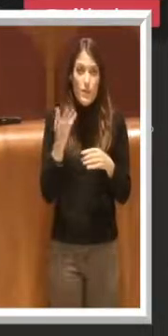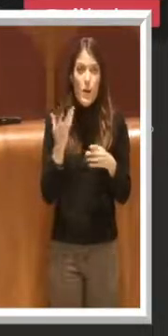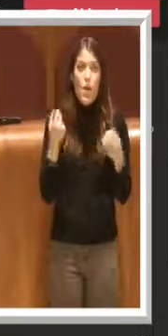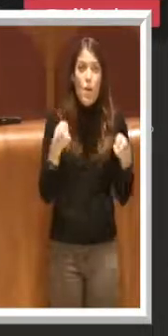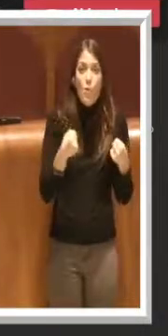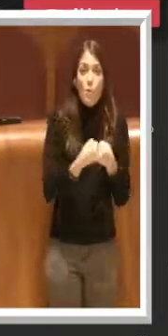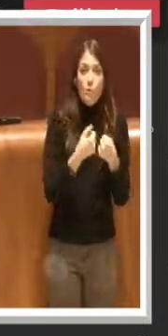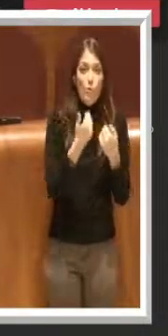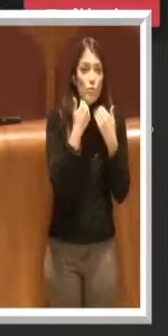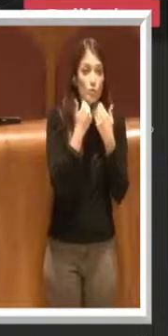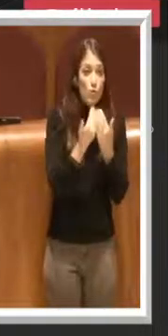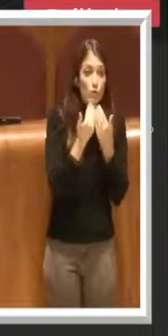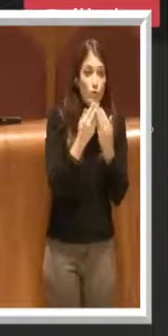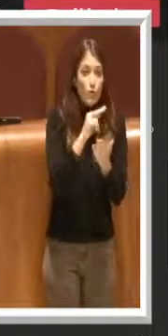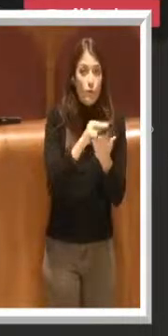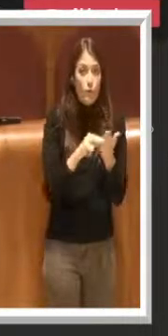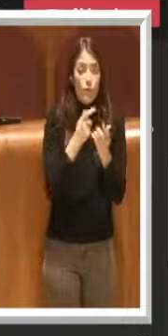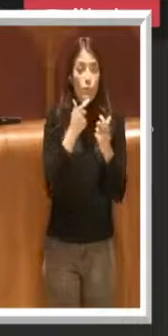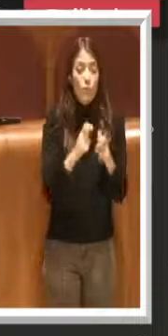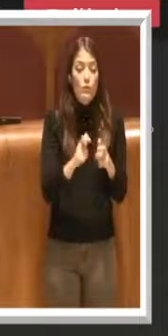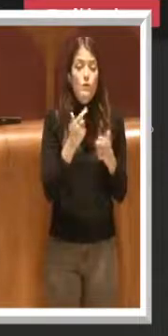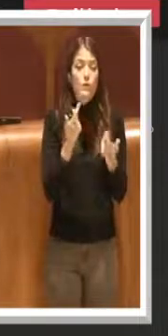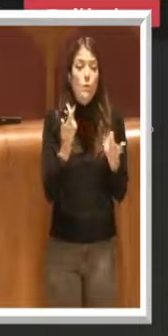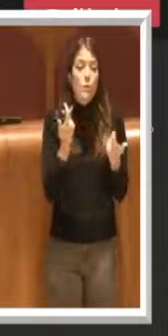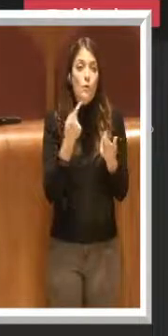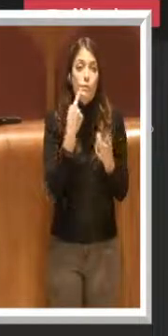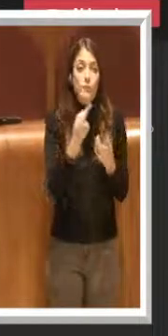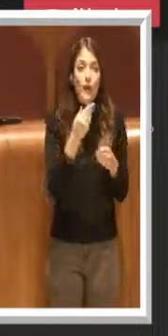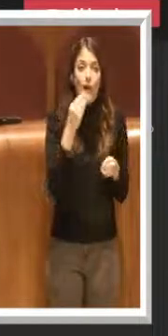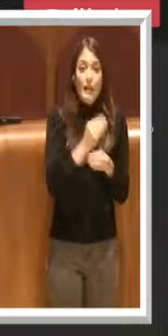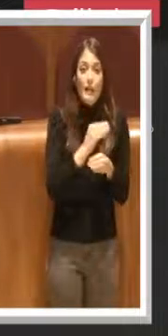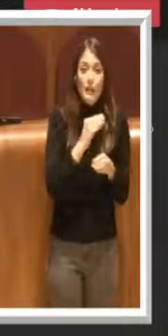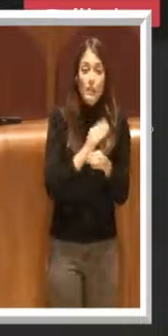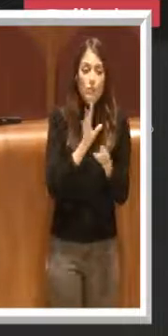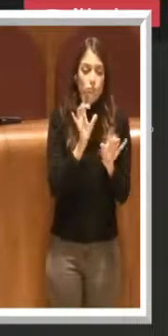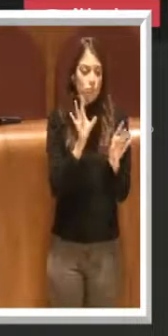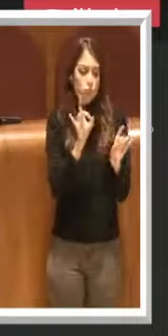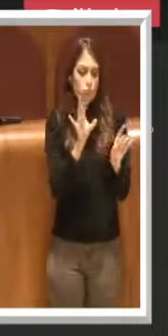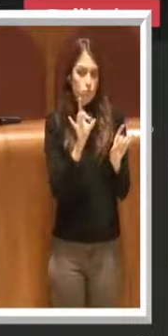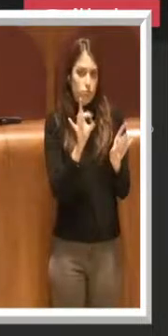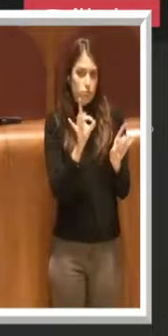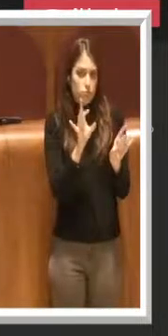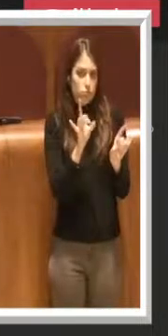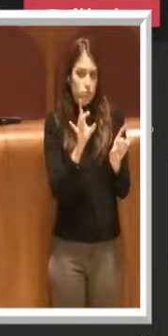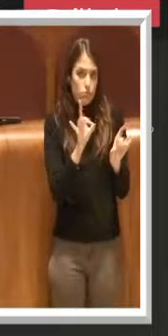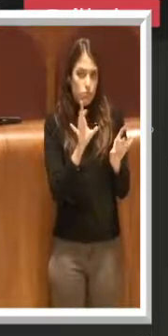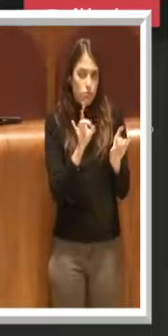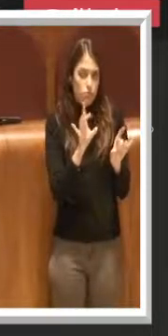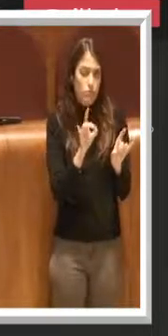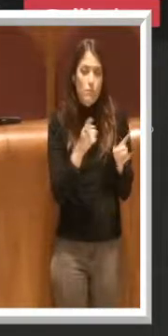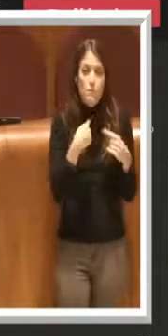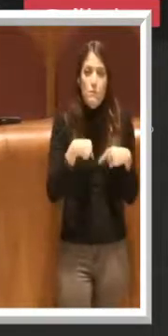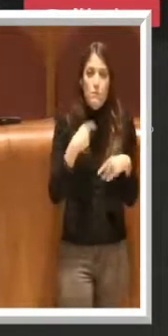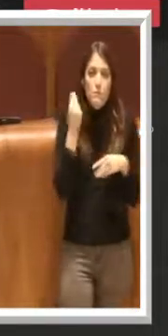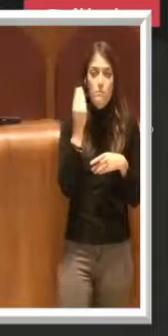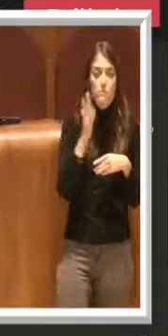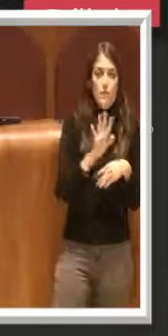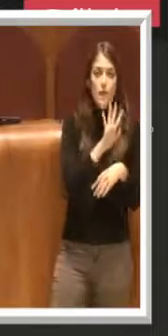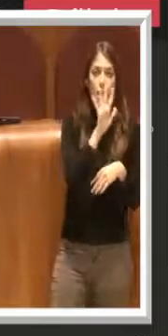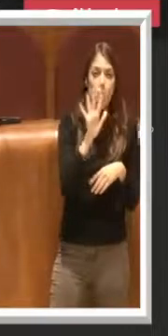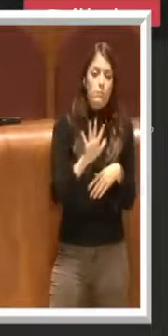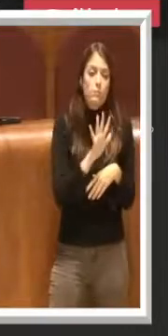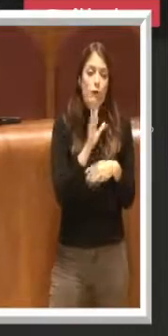opposizioni non vorranno votarlo perché lo reputano ridicolo, liberissimi di farlo. A noi sembrava un